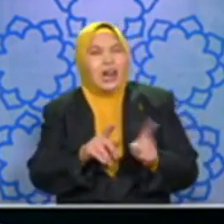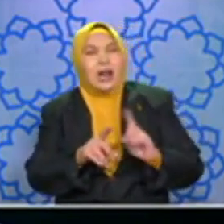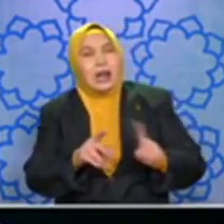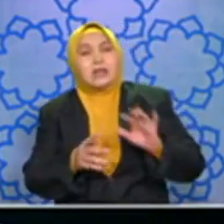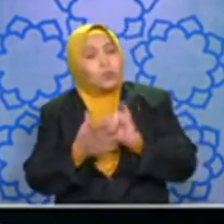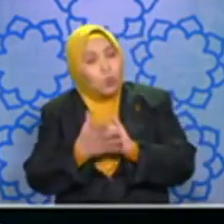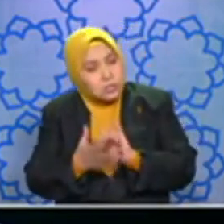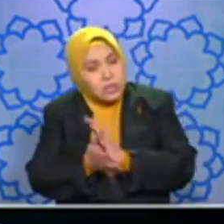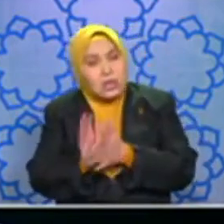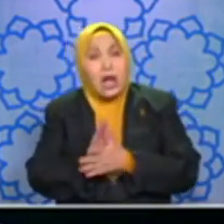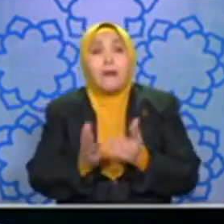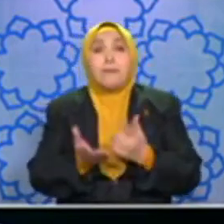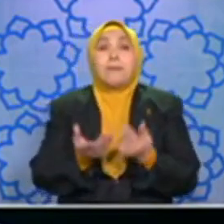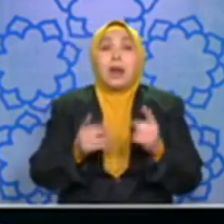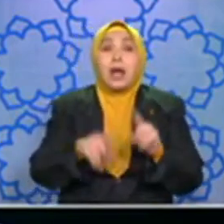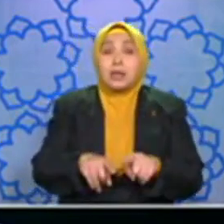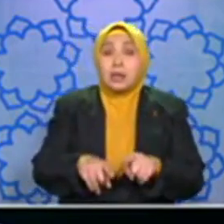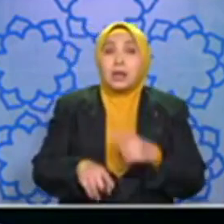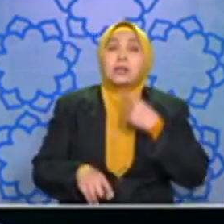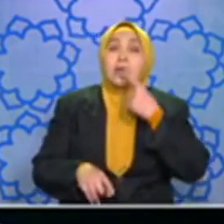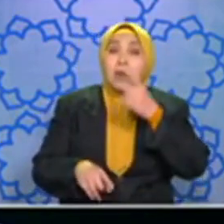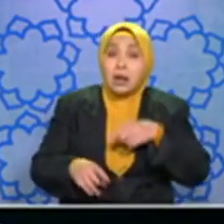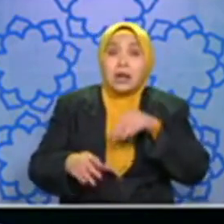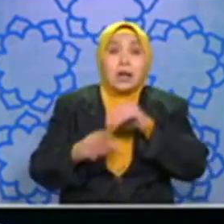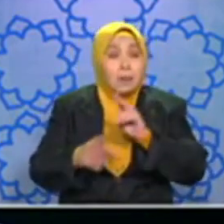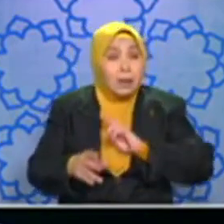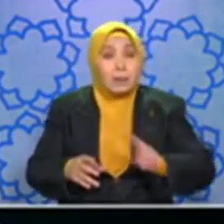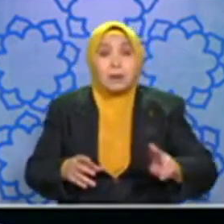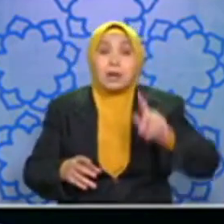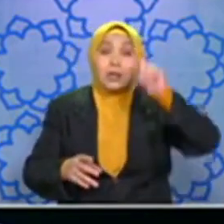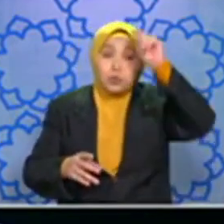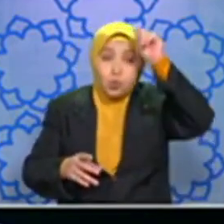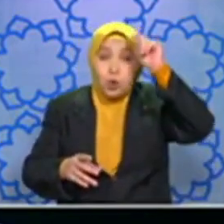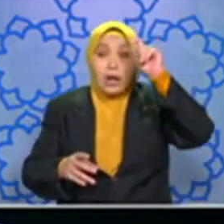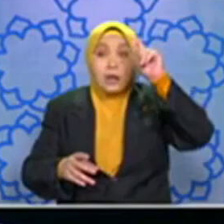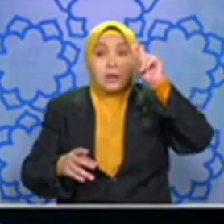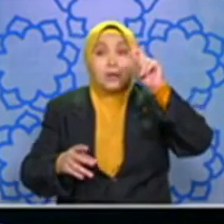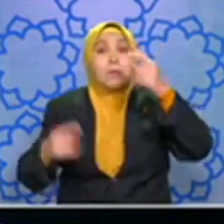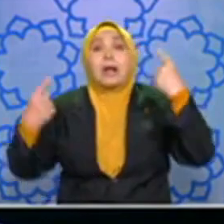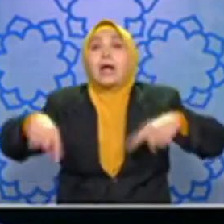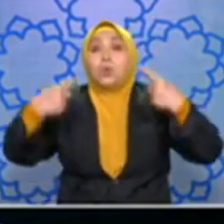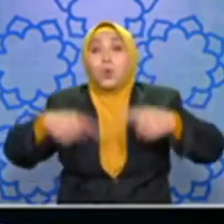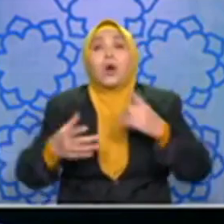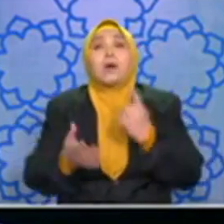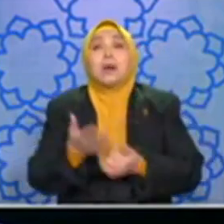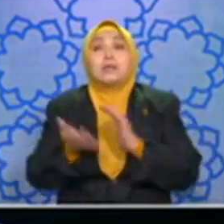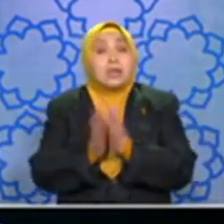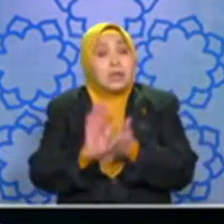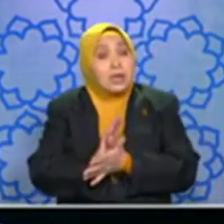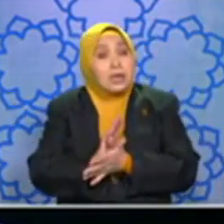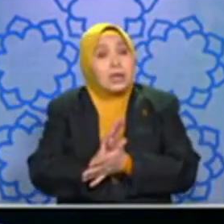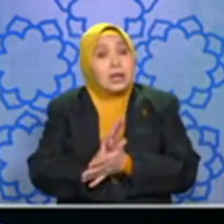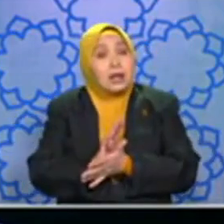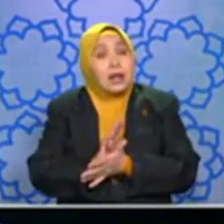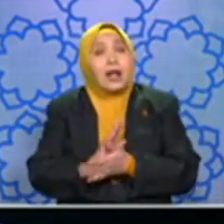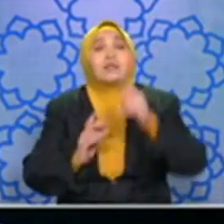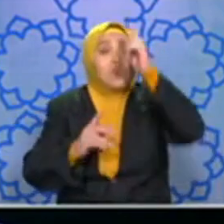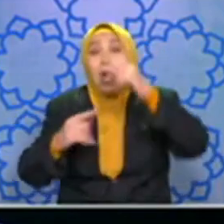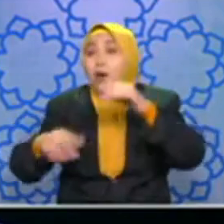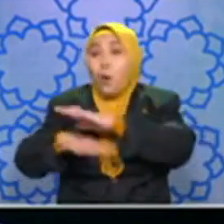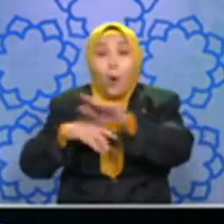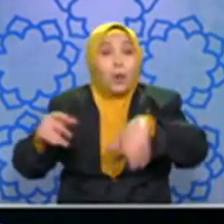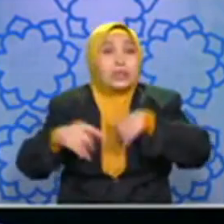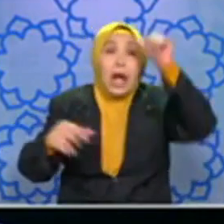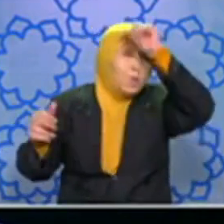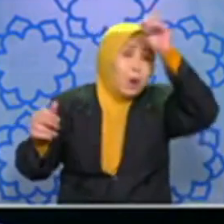berlaku, sekata dalam agama ini Tuhan pun bergaduh. Tuhan pun bergaduh dan mereka nakkan Tuhan